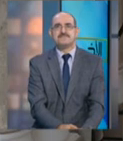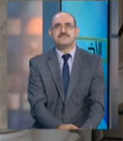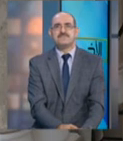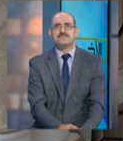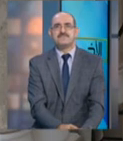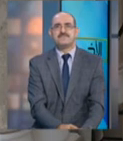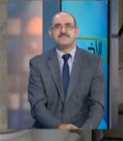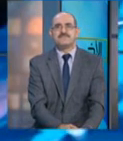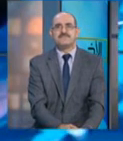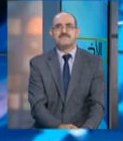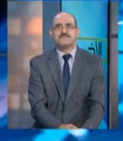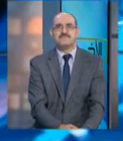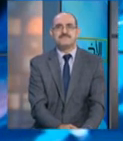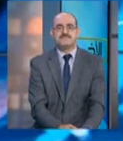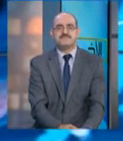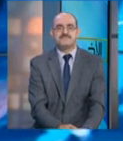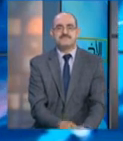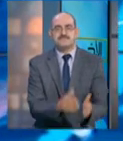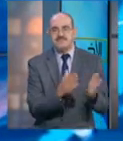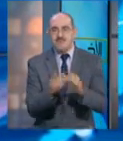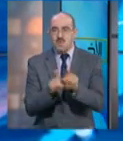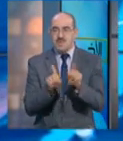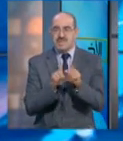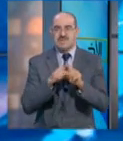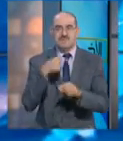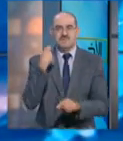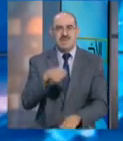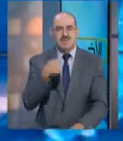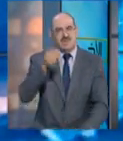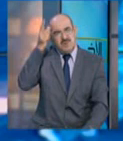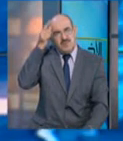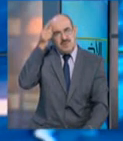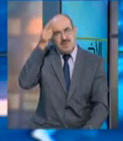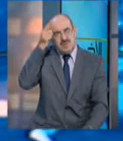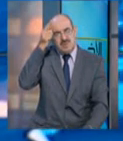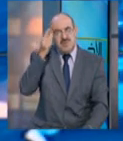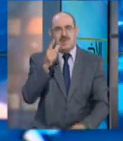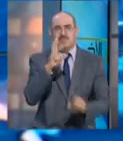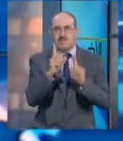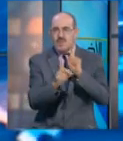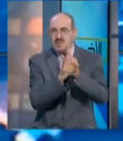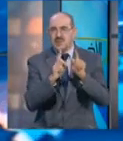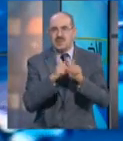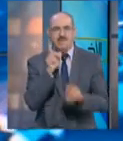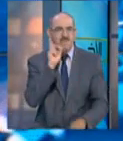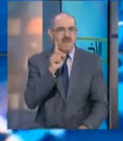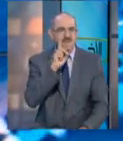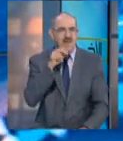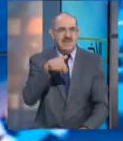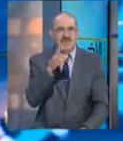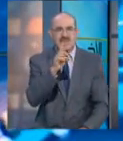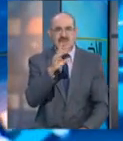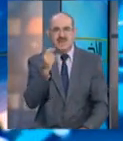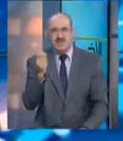شكرا الجيل. كما استقبل السيد الرئيس الجمهورية سعادة السيدة نادية